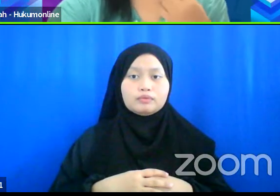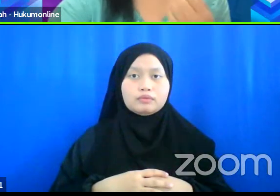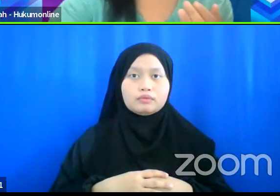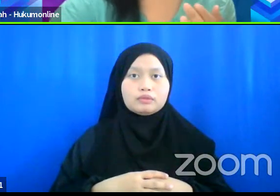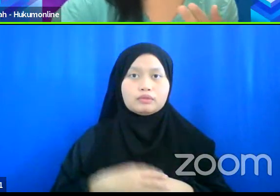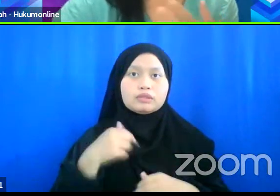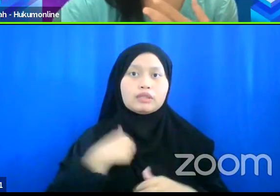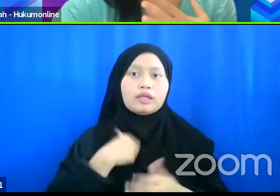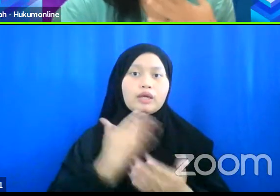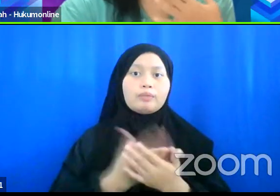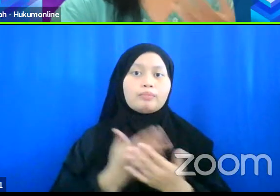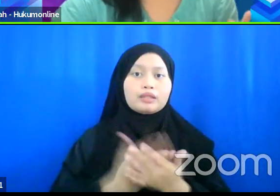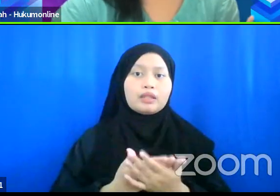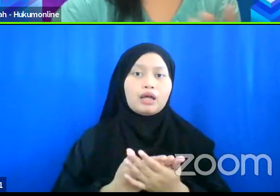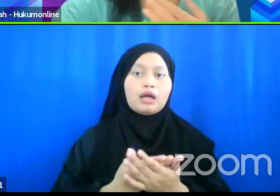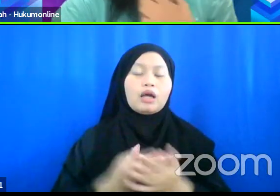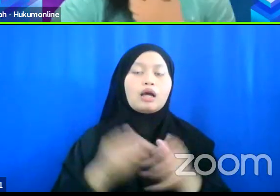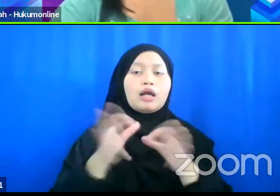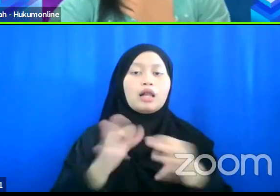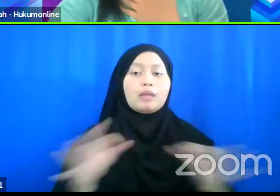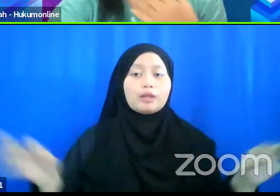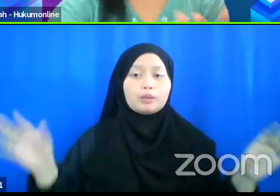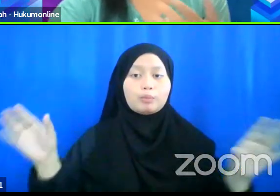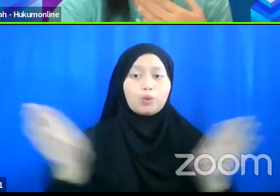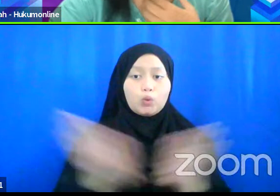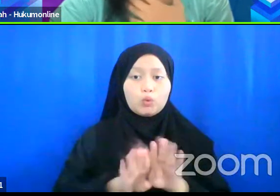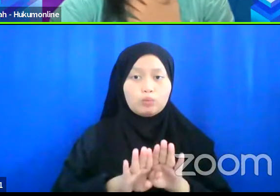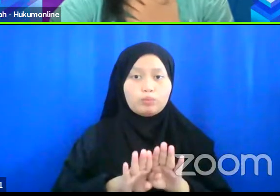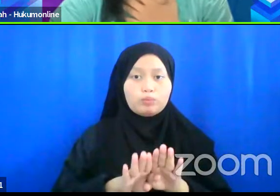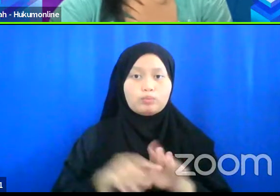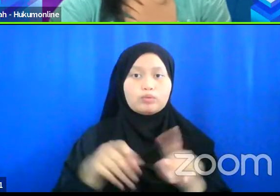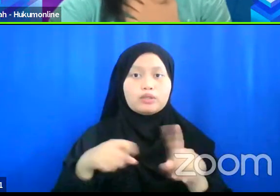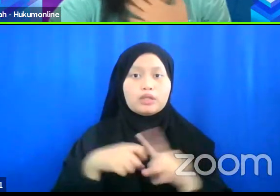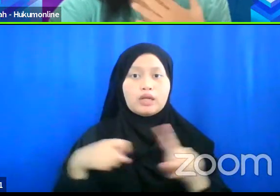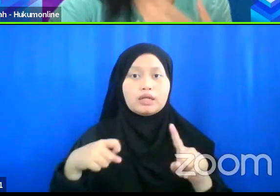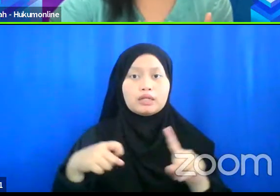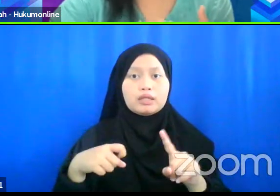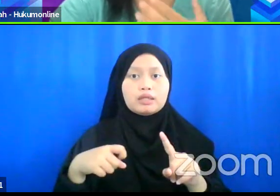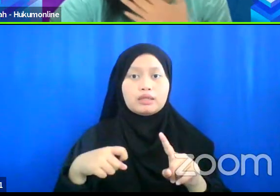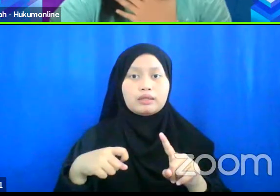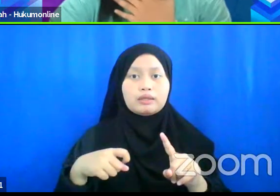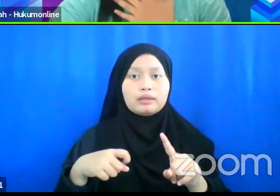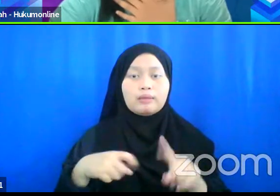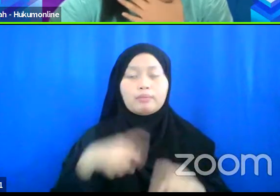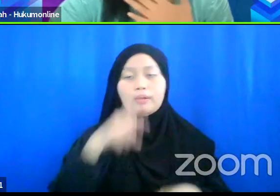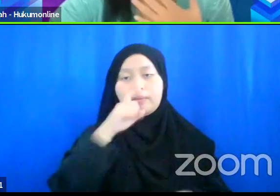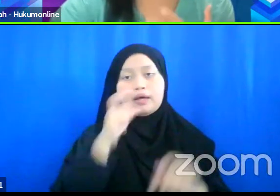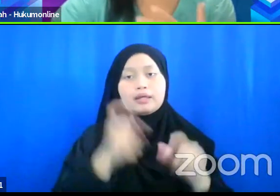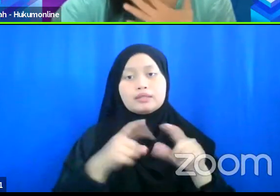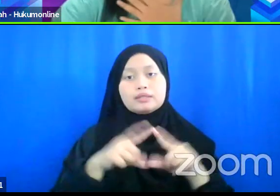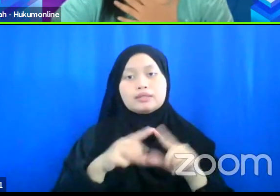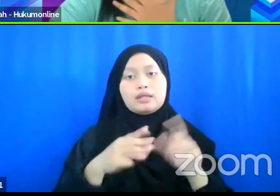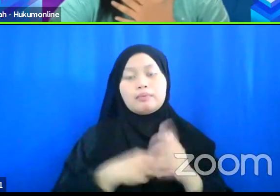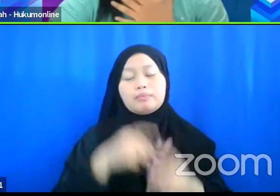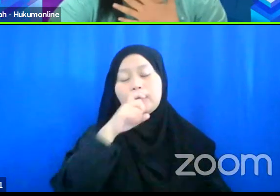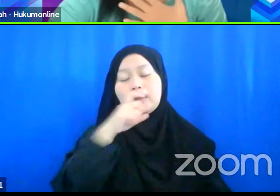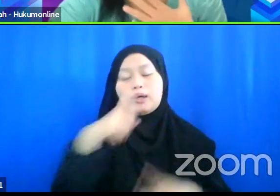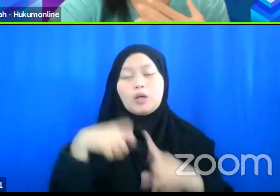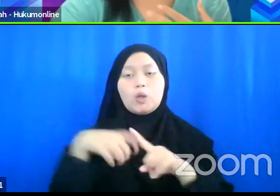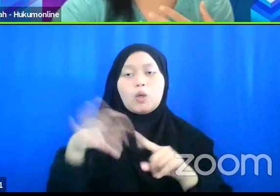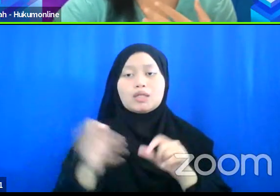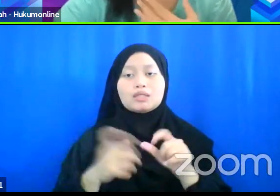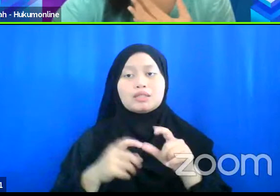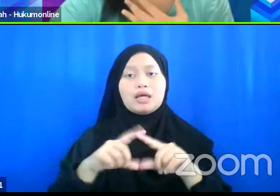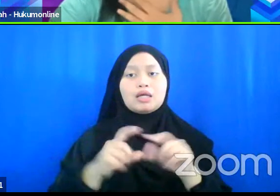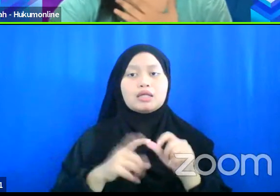saya minta concluding statement ya penutup dari ampas Samuel pak Kosasih dan